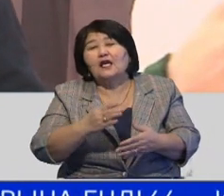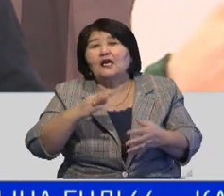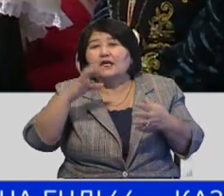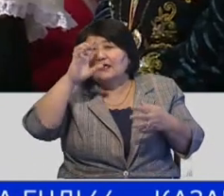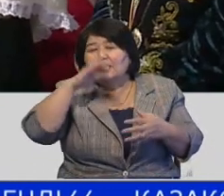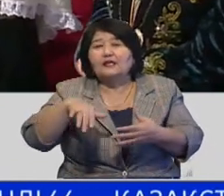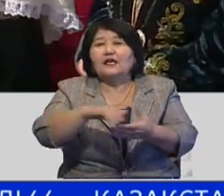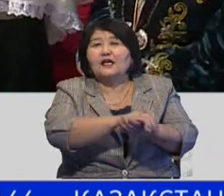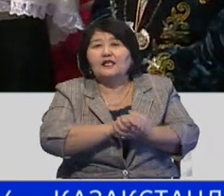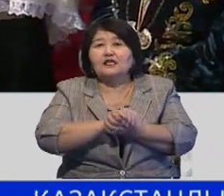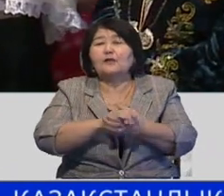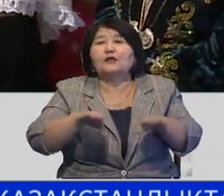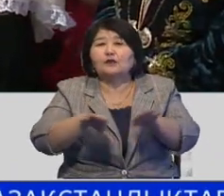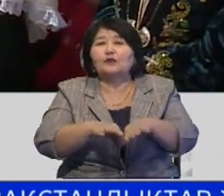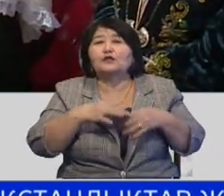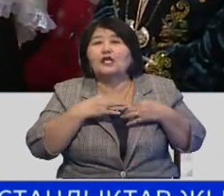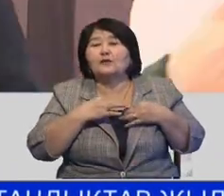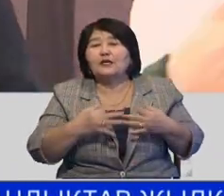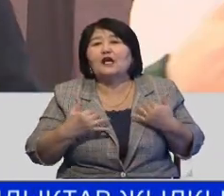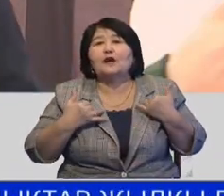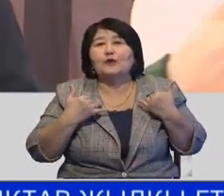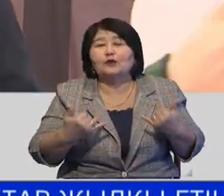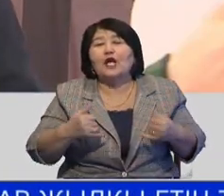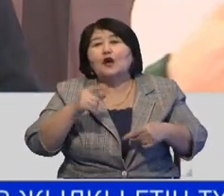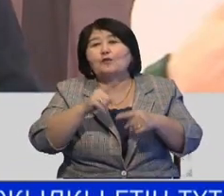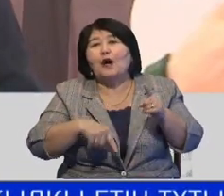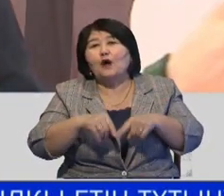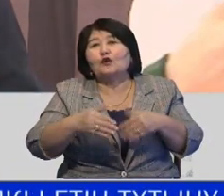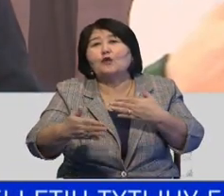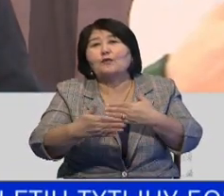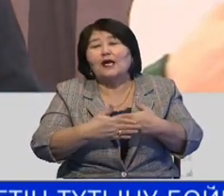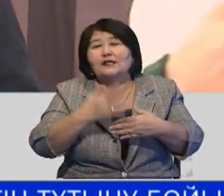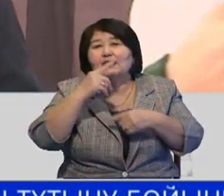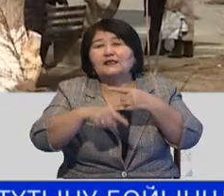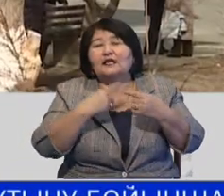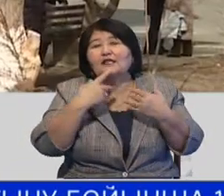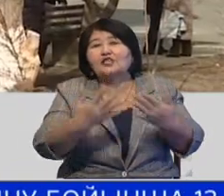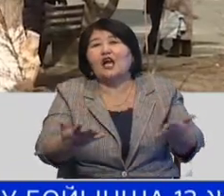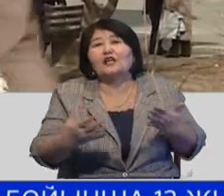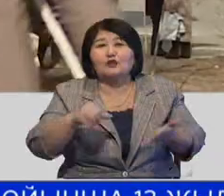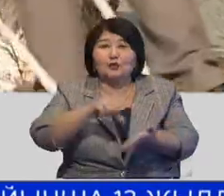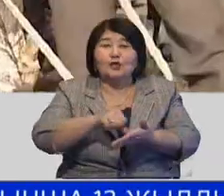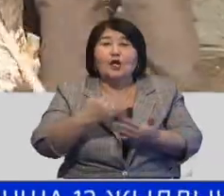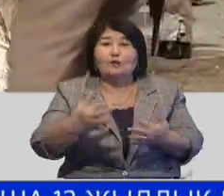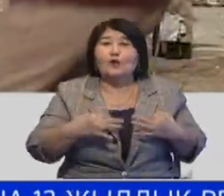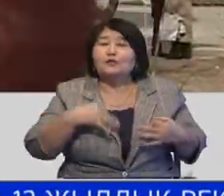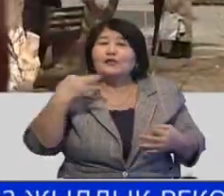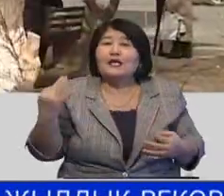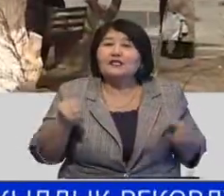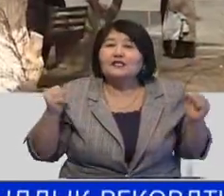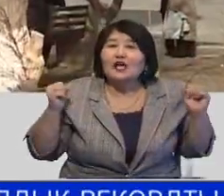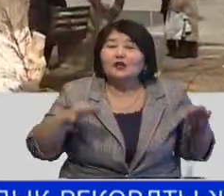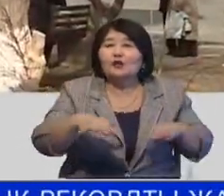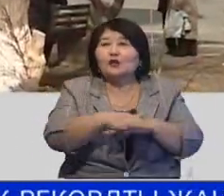пен ынтымаққа шақыратын осы мейрам ұлтымыздың бауырмалдық салтының жарқын көрінісі. Думанды мерекені қызықтауға